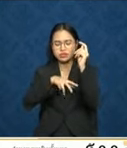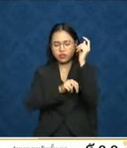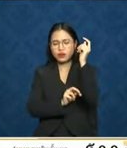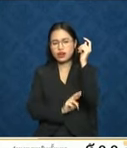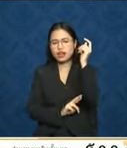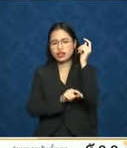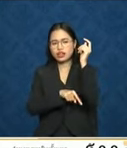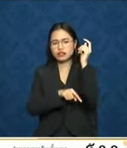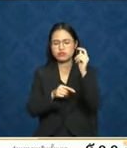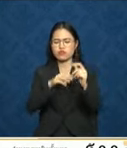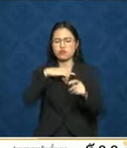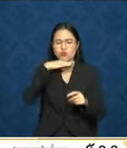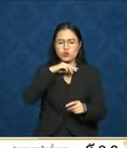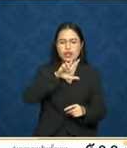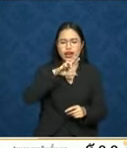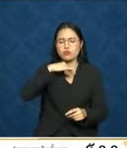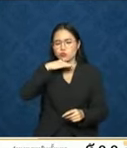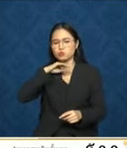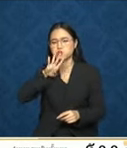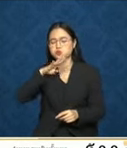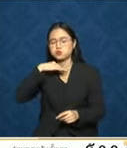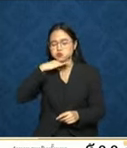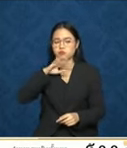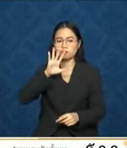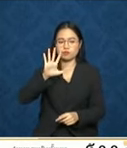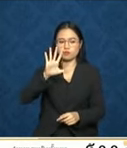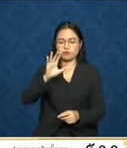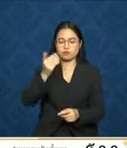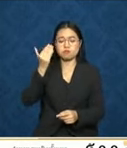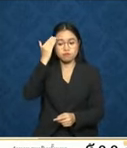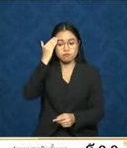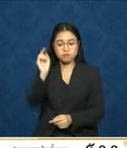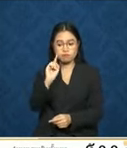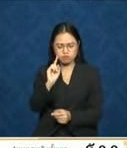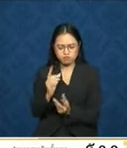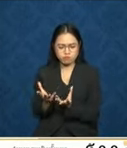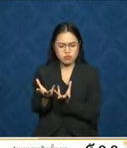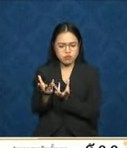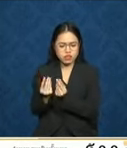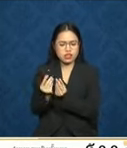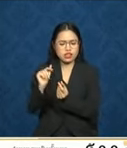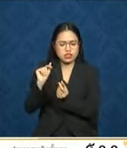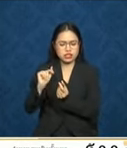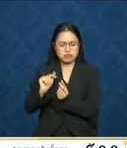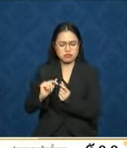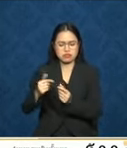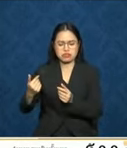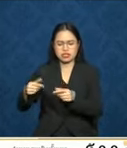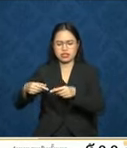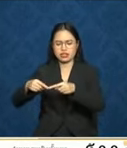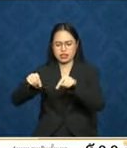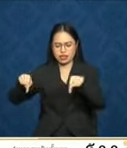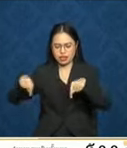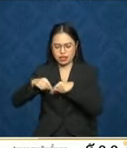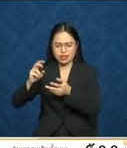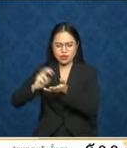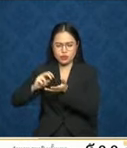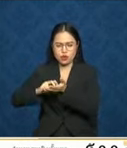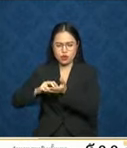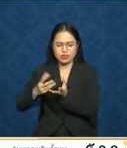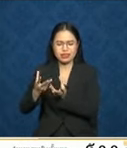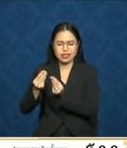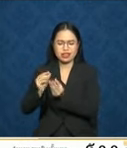หมู่ที่3หมู่ที่4และหมู่ที่5ทราบมาว่าเป็นที่ดินที่มีการออกเอกสารสิทธิ์ทับที่ดินของพี่น้